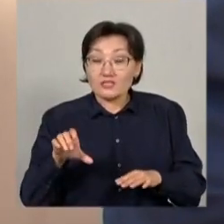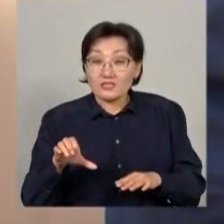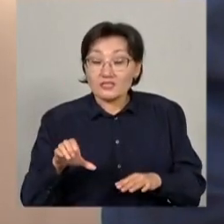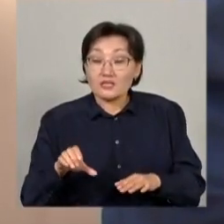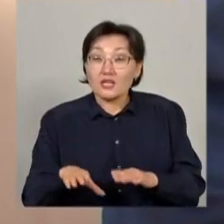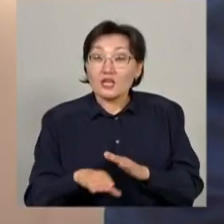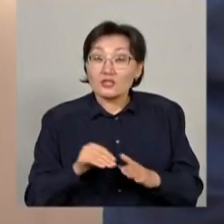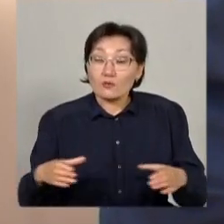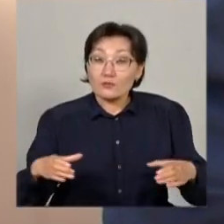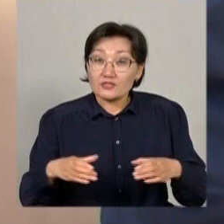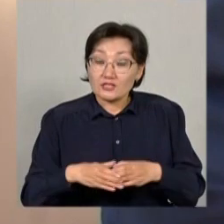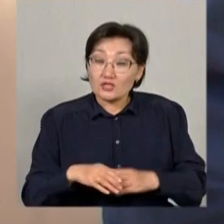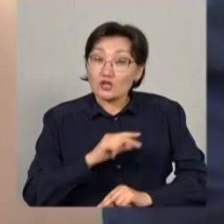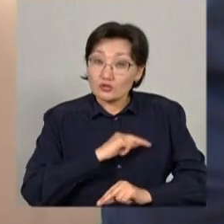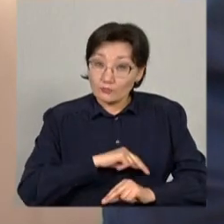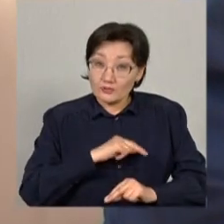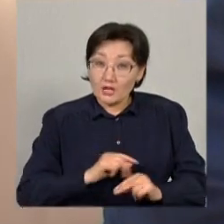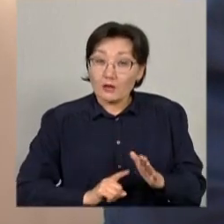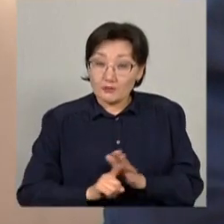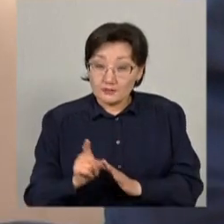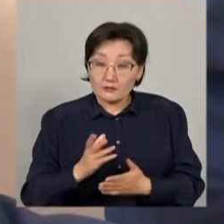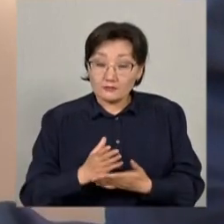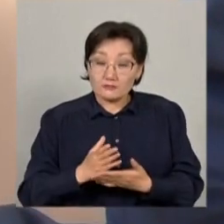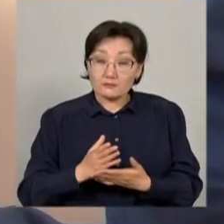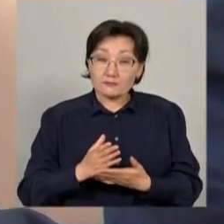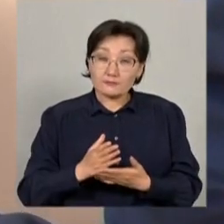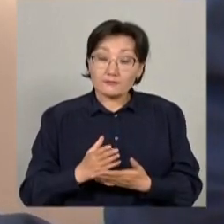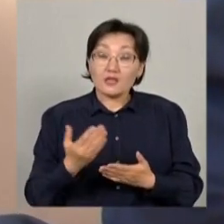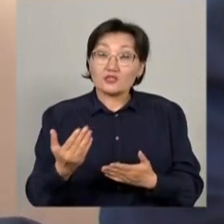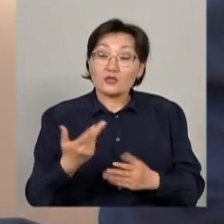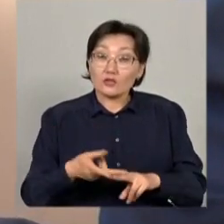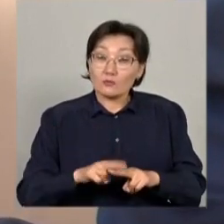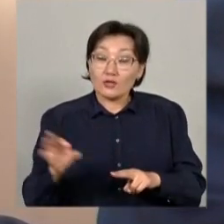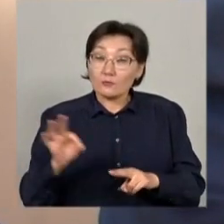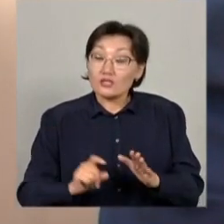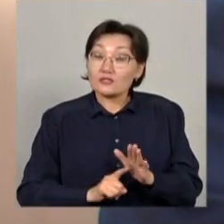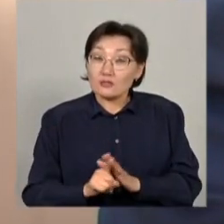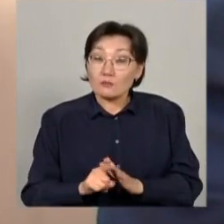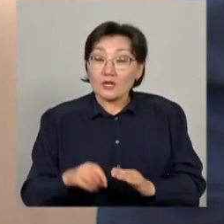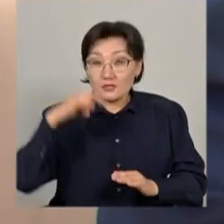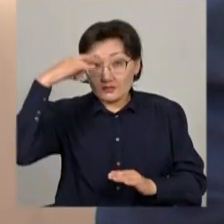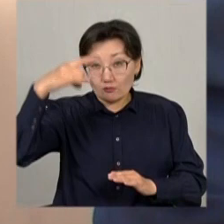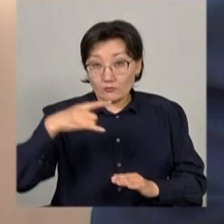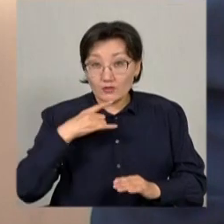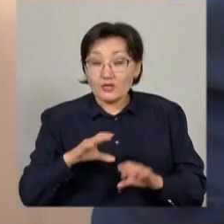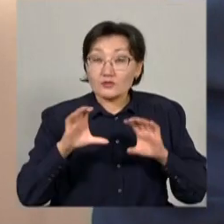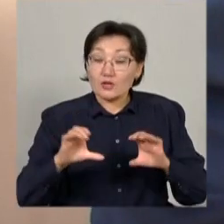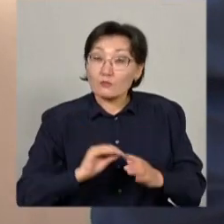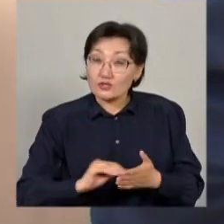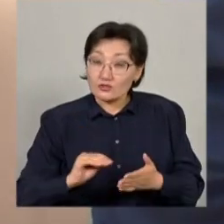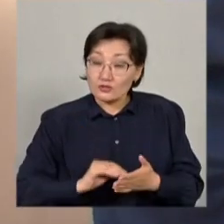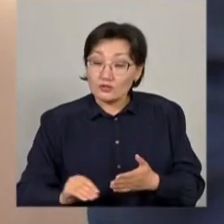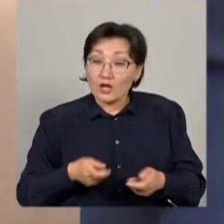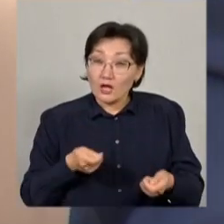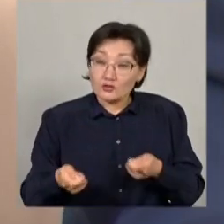депутаттары ретіндегі өкілеттіктеріңіз басталды. Сіздер осы сәттен бастап еліміздің заң шығару билігін